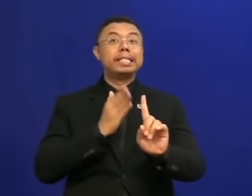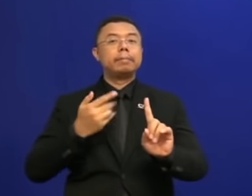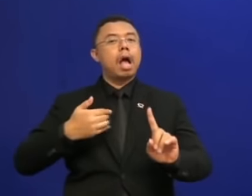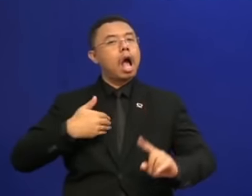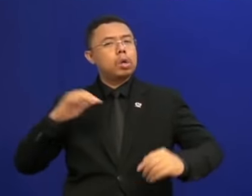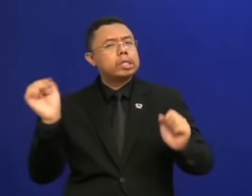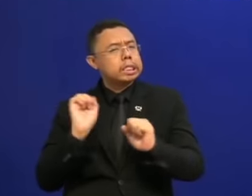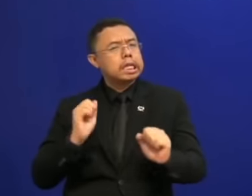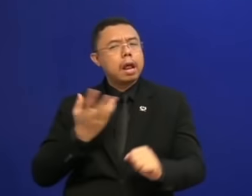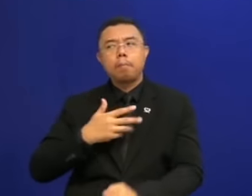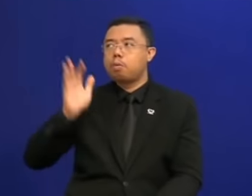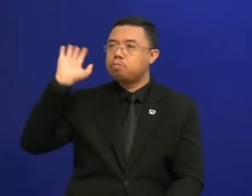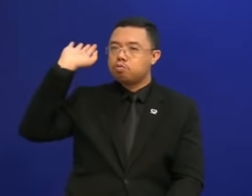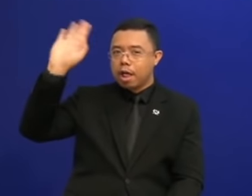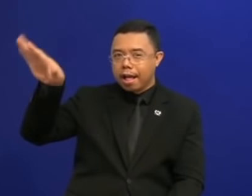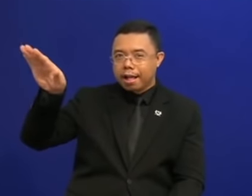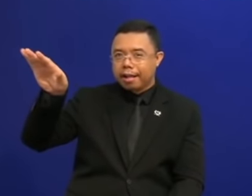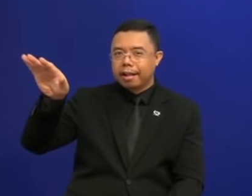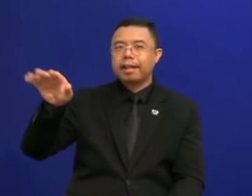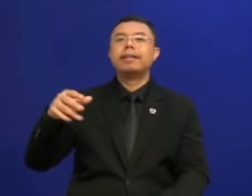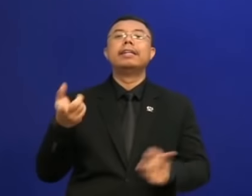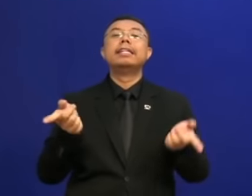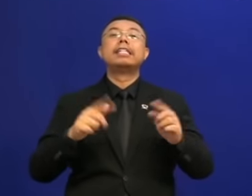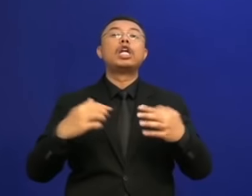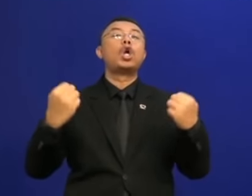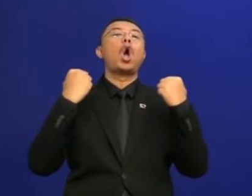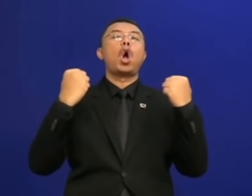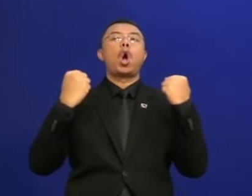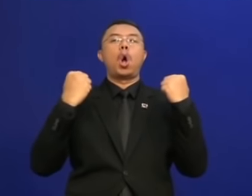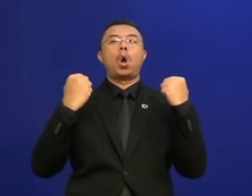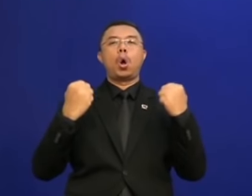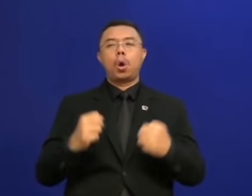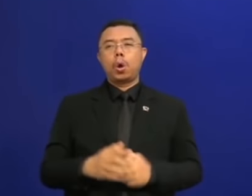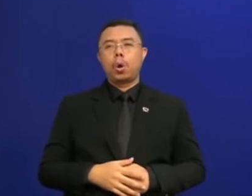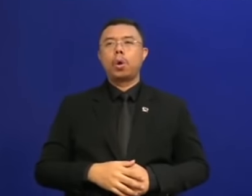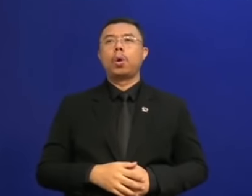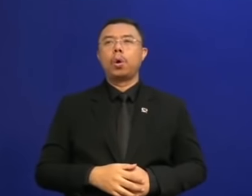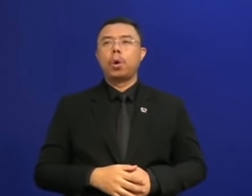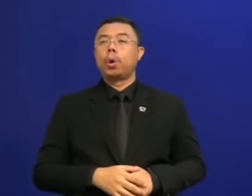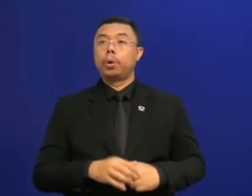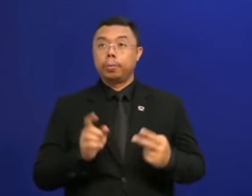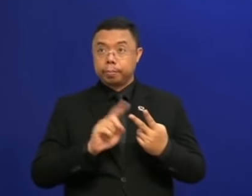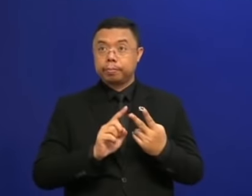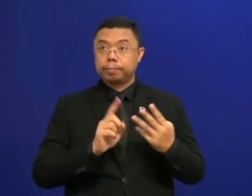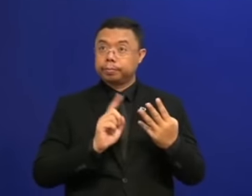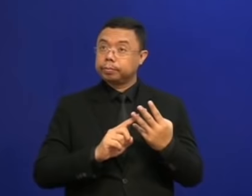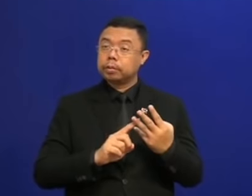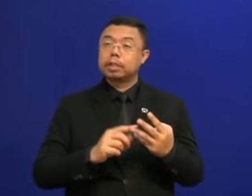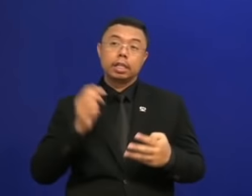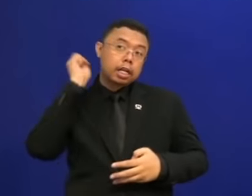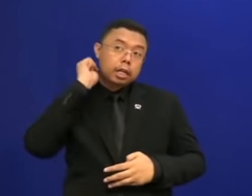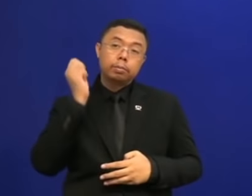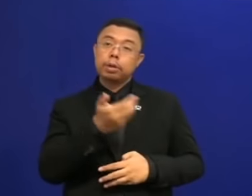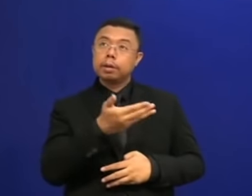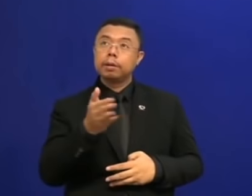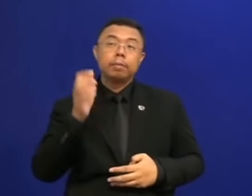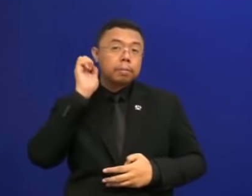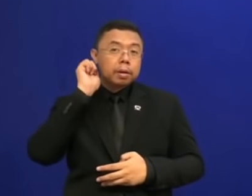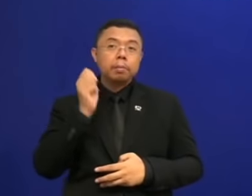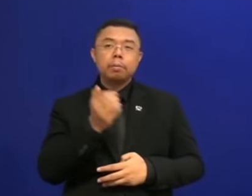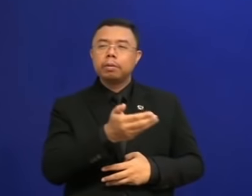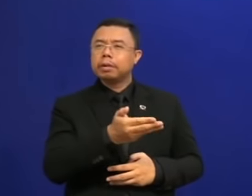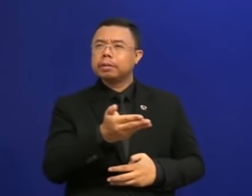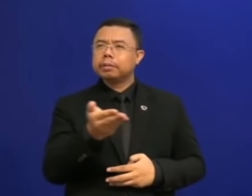aku segera akan pulang, menjadi kokoh. Dan ibu-ibu, kaum